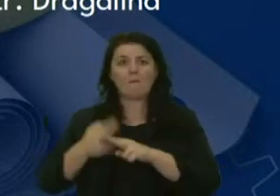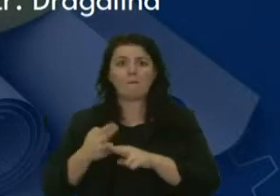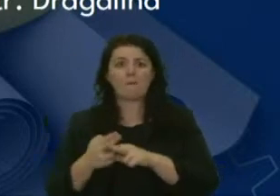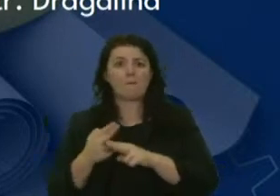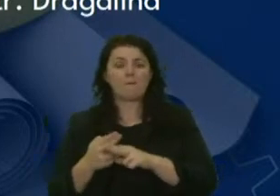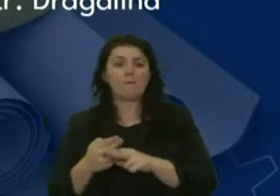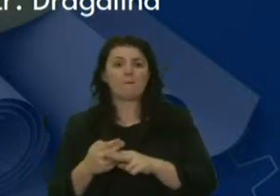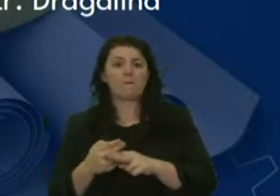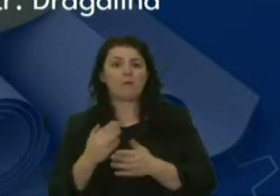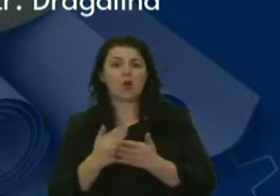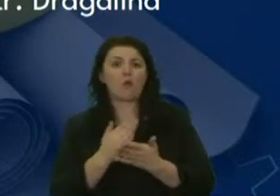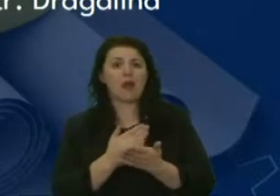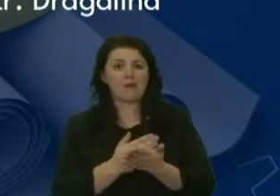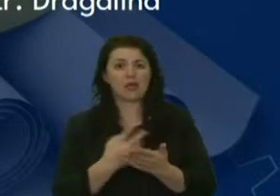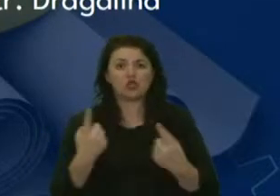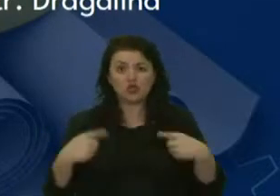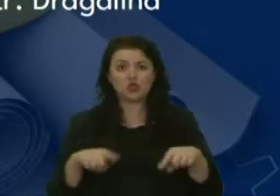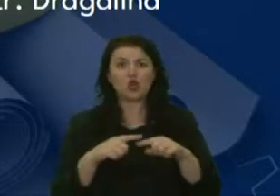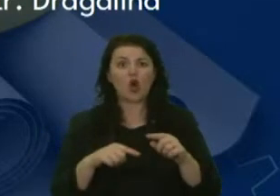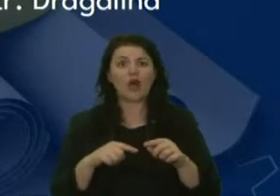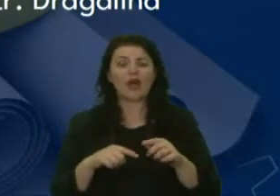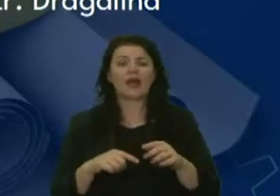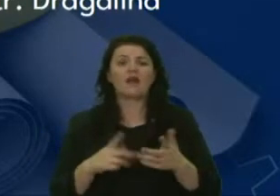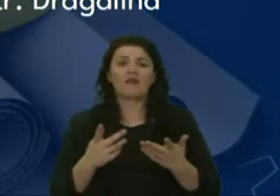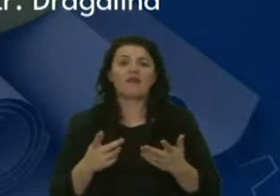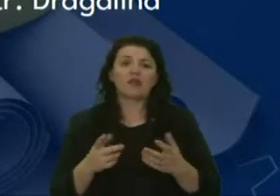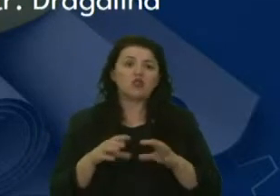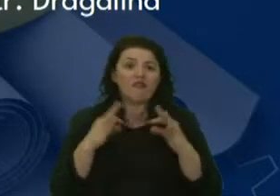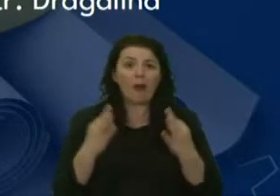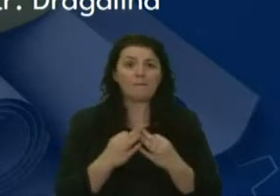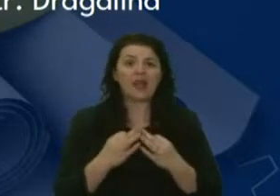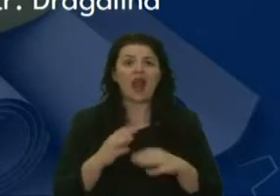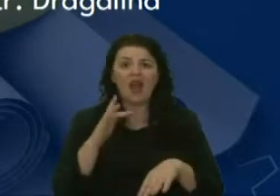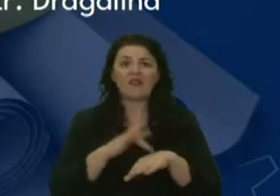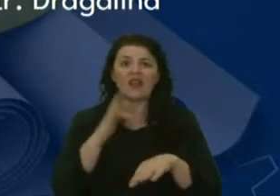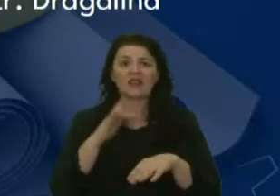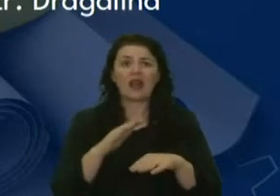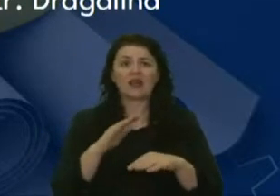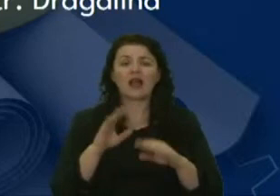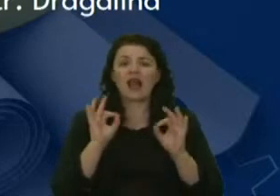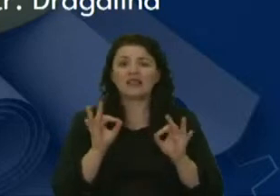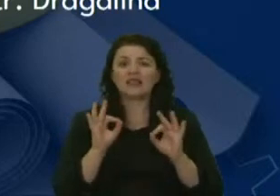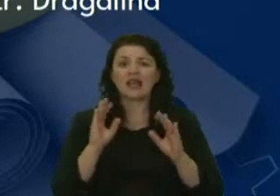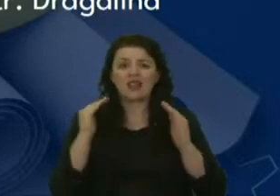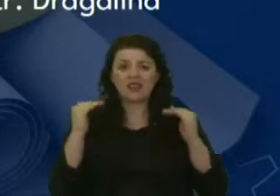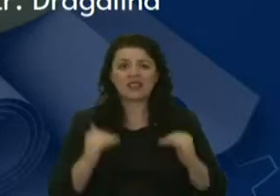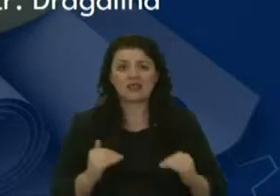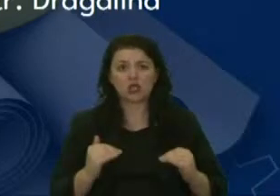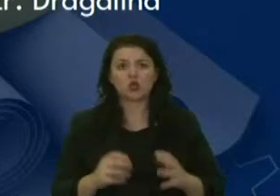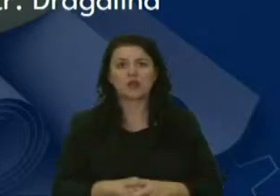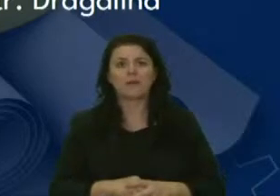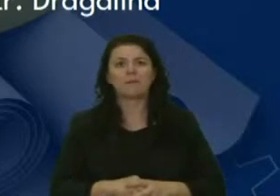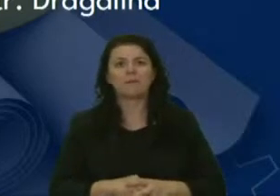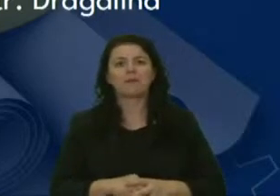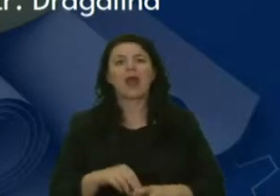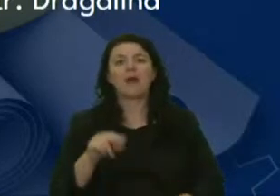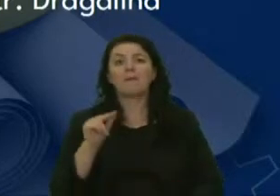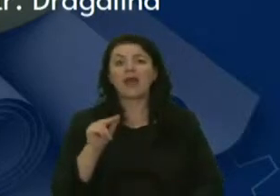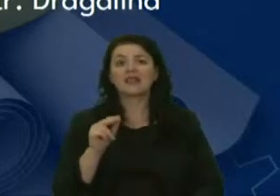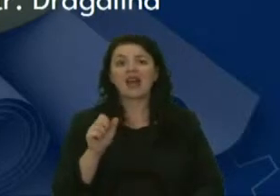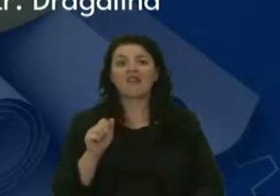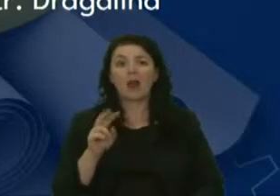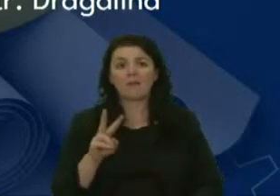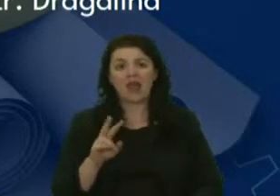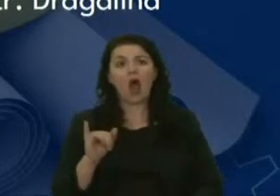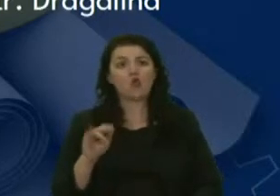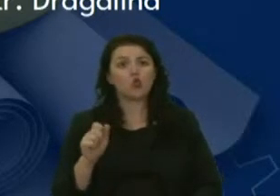nostru de sănătate Baban ansablu după aceea probleme iar familiile vor fi afectate de o calitate a vieții scăzută Piața Avram Iancu despre care am vorbit Nu numai